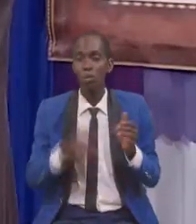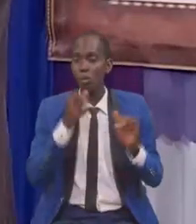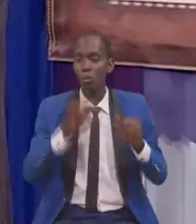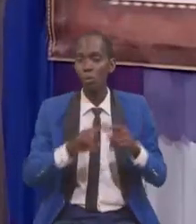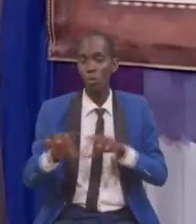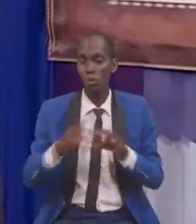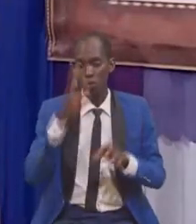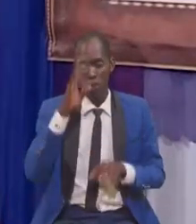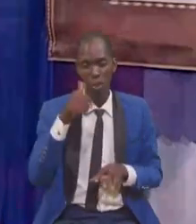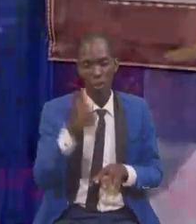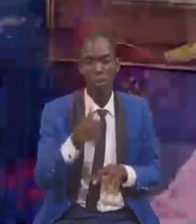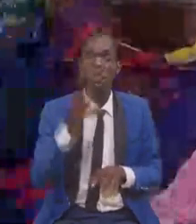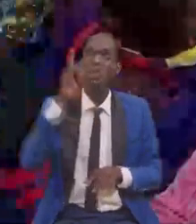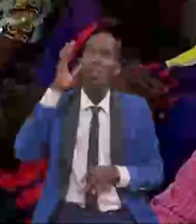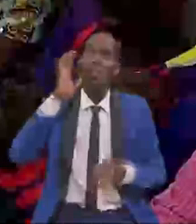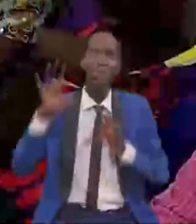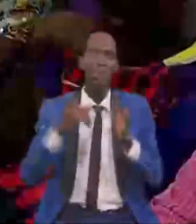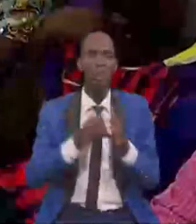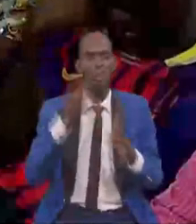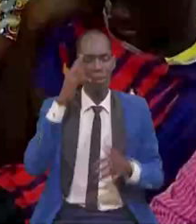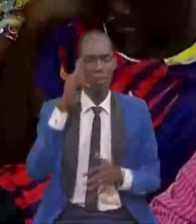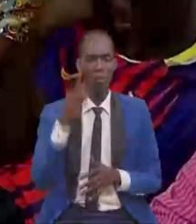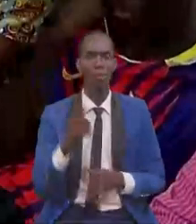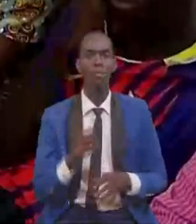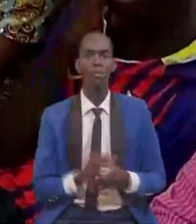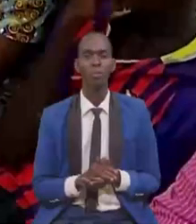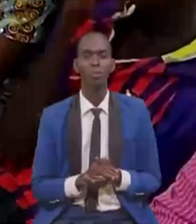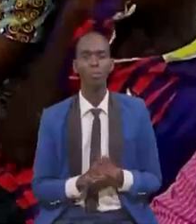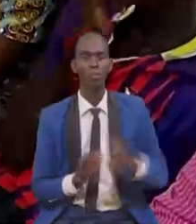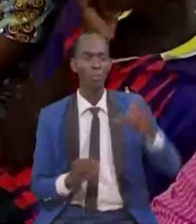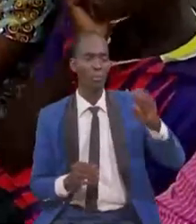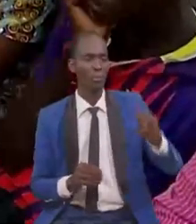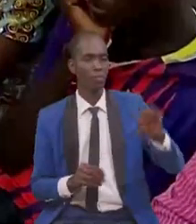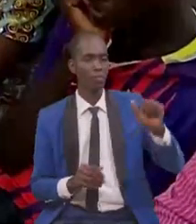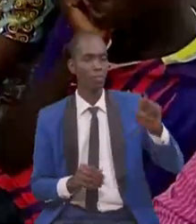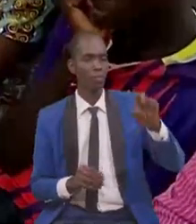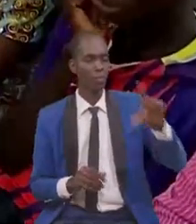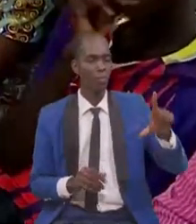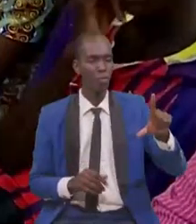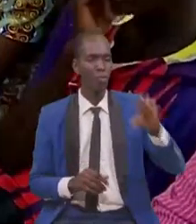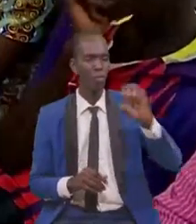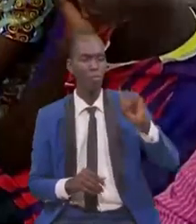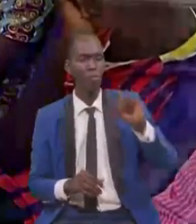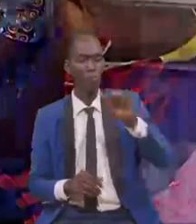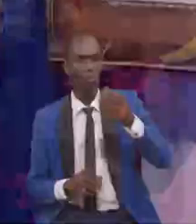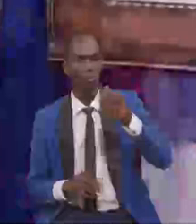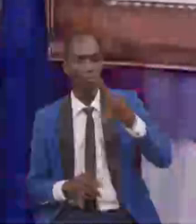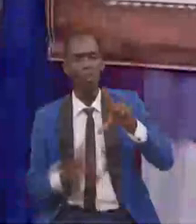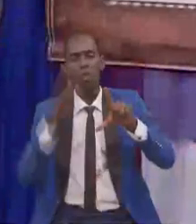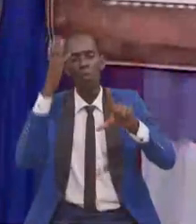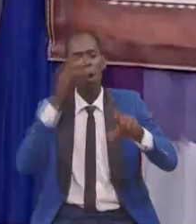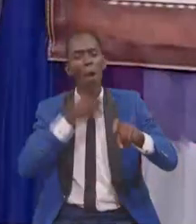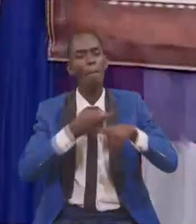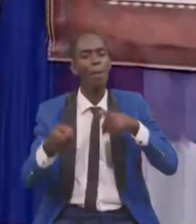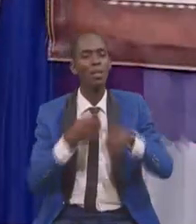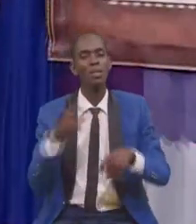mesure de faire pour vous-même, il va le faire pour vous au nom de Jésus. Saul, Saul, pourquoi me